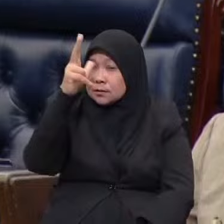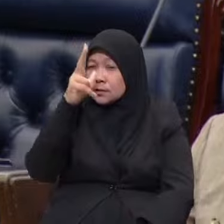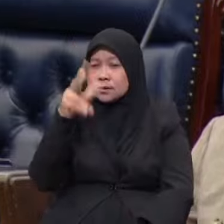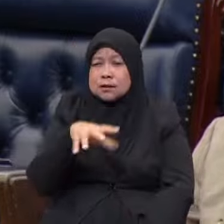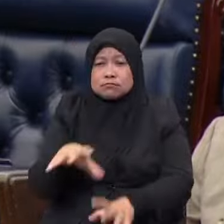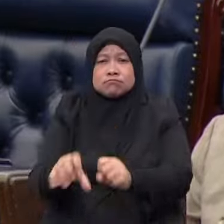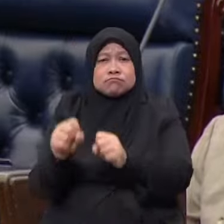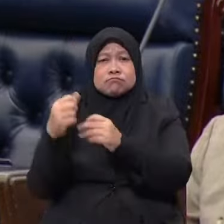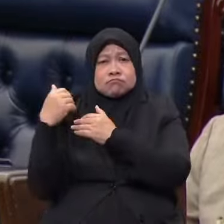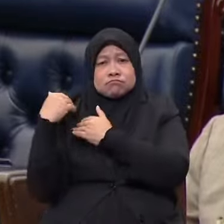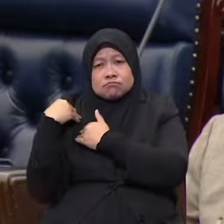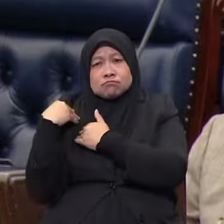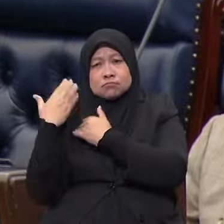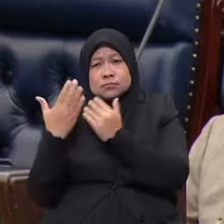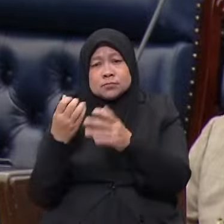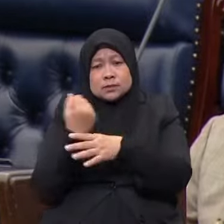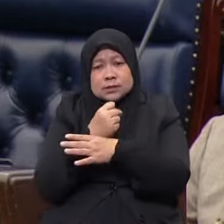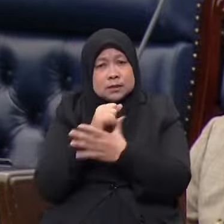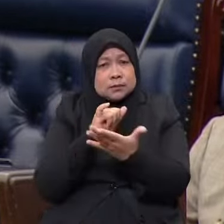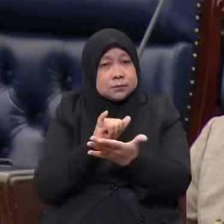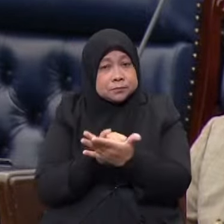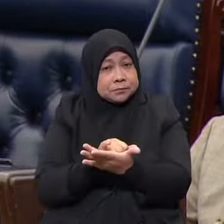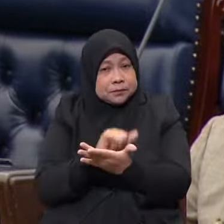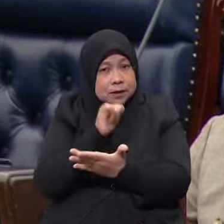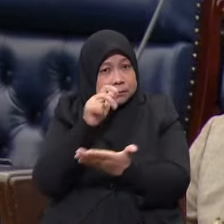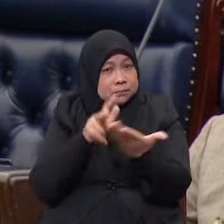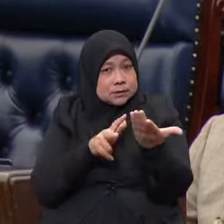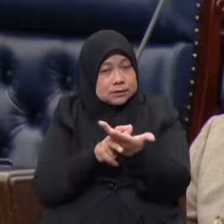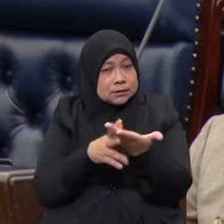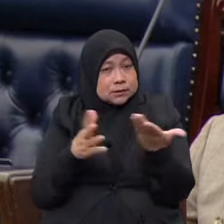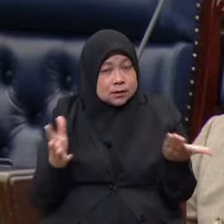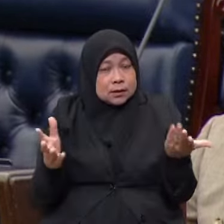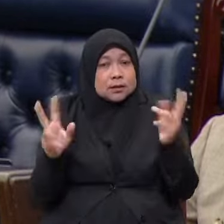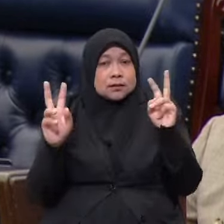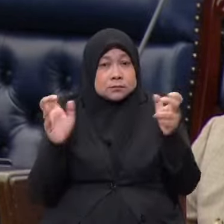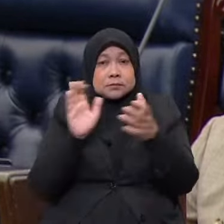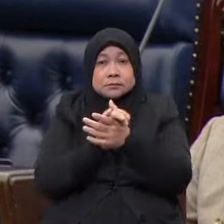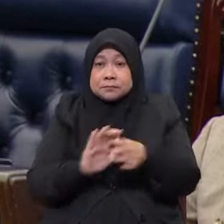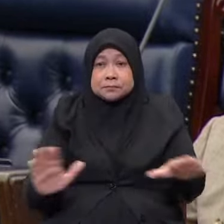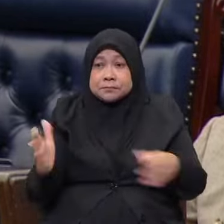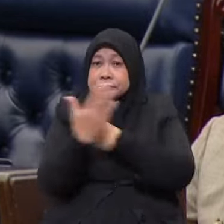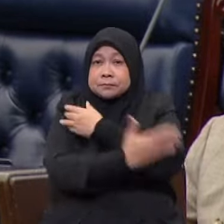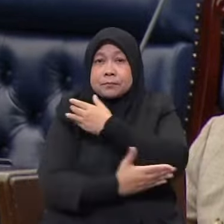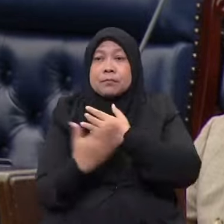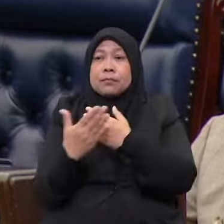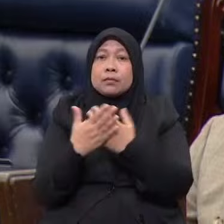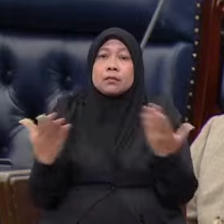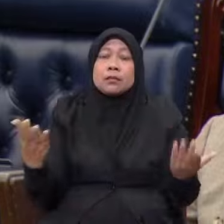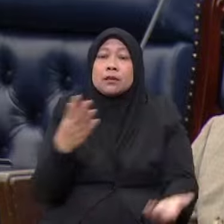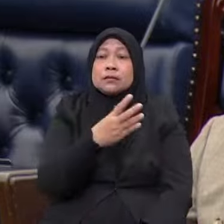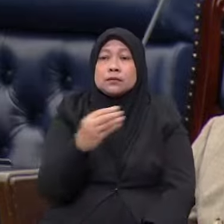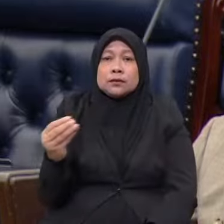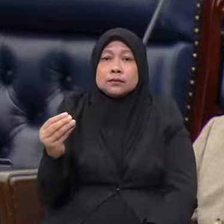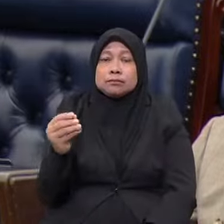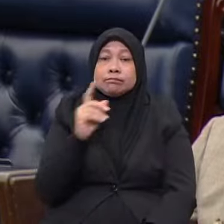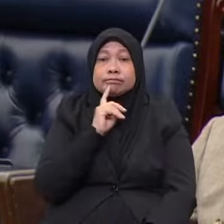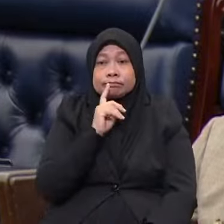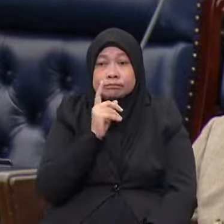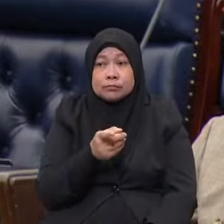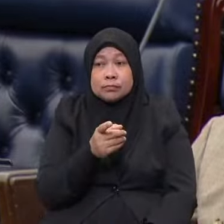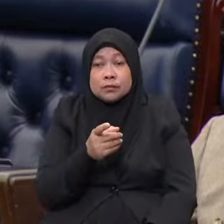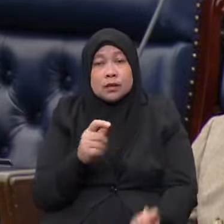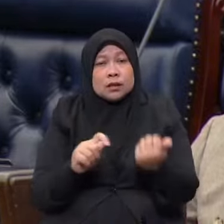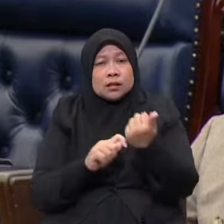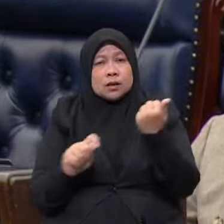dengan pengambilan alih saham ini tidak akan menjejaskan isu keselamatan negara kita? Dan berikutnya, Yang